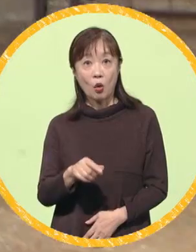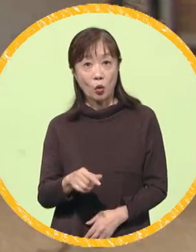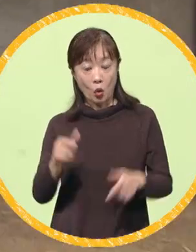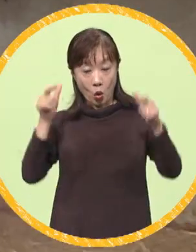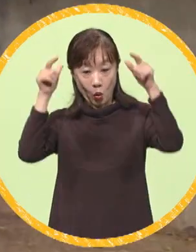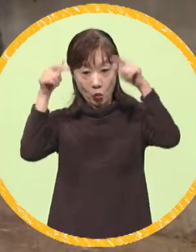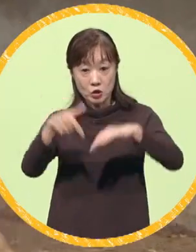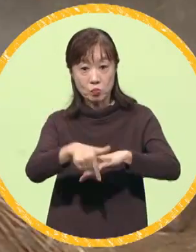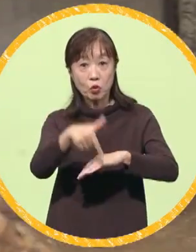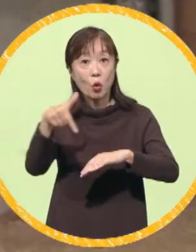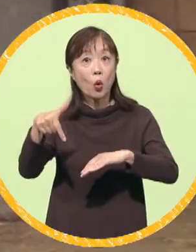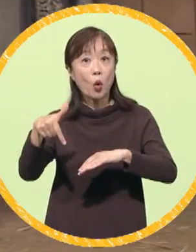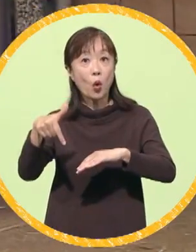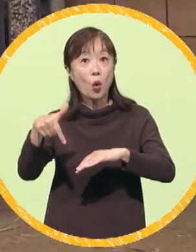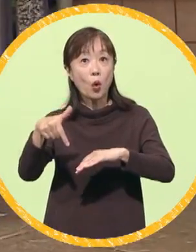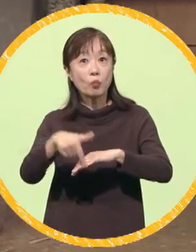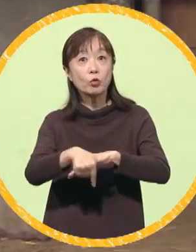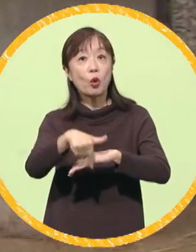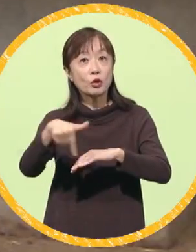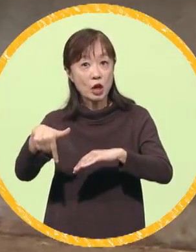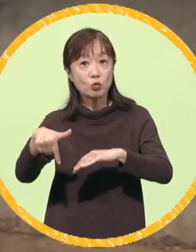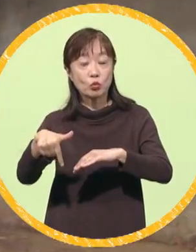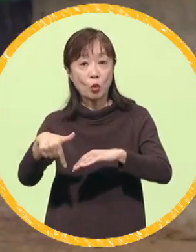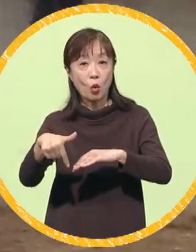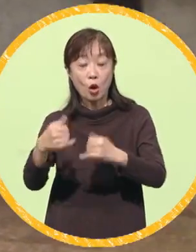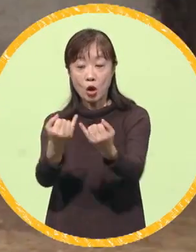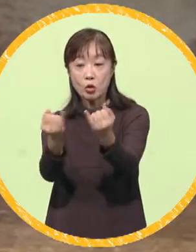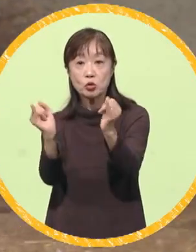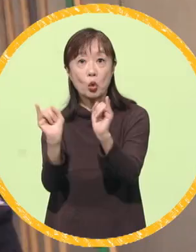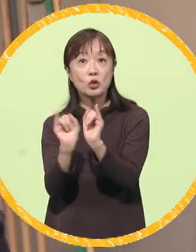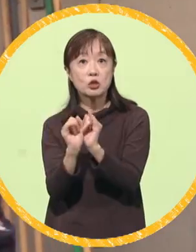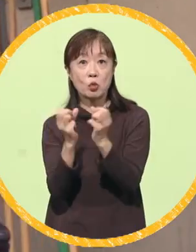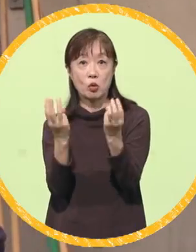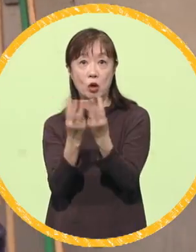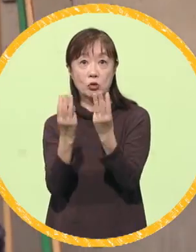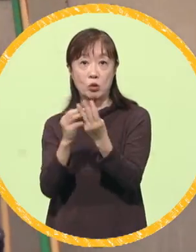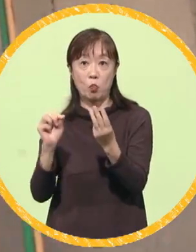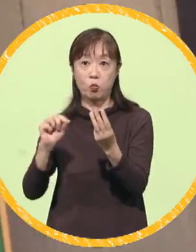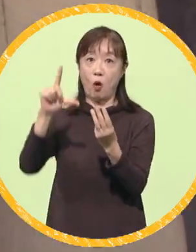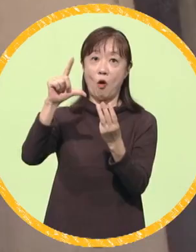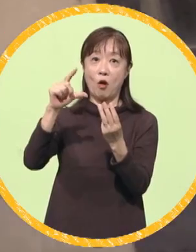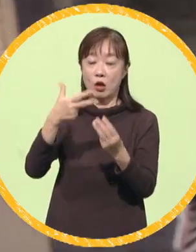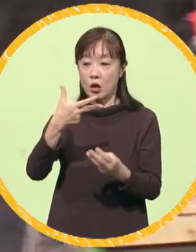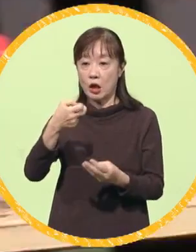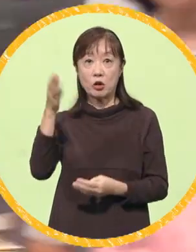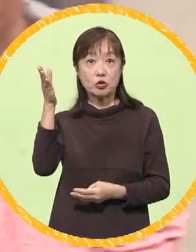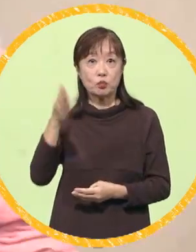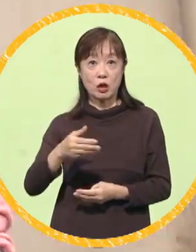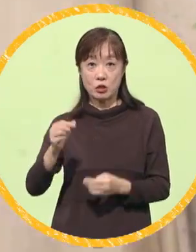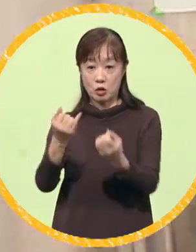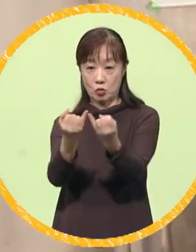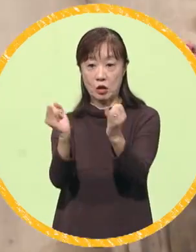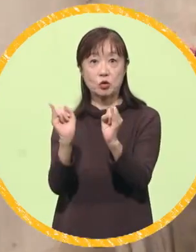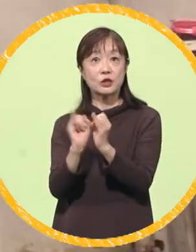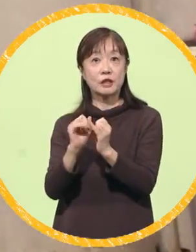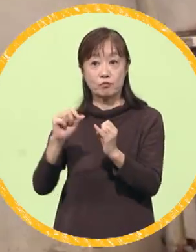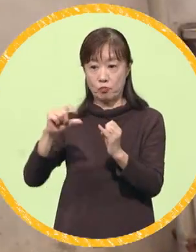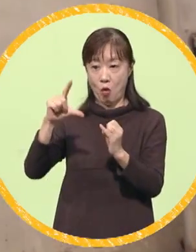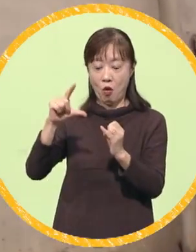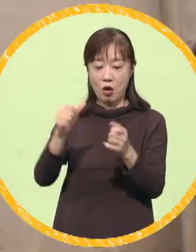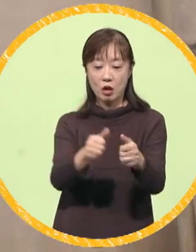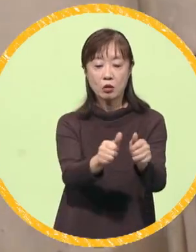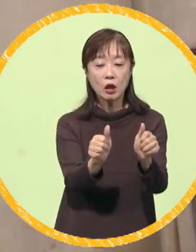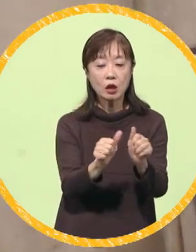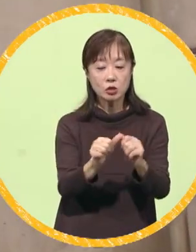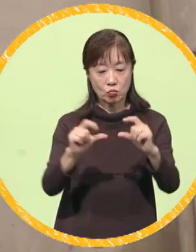が、意外に女子率がおよそ7割で、青春を牛に捧げる牛 JK の実情を聞いて